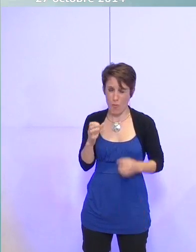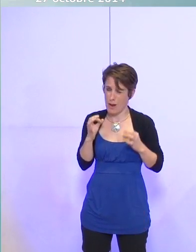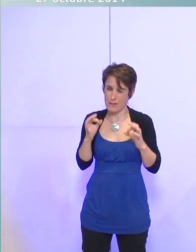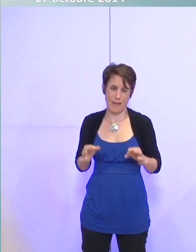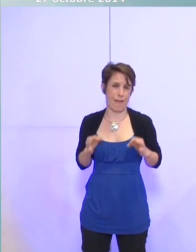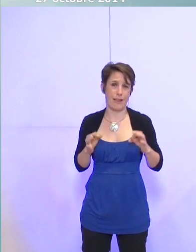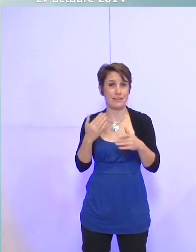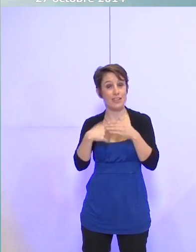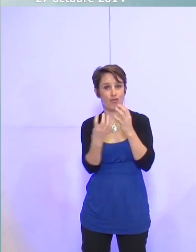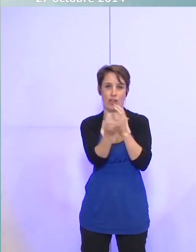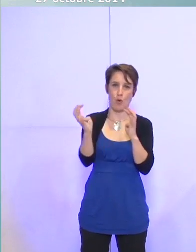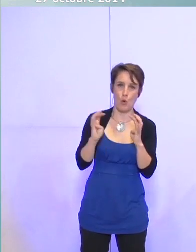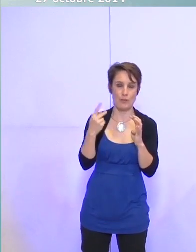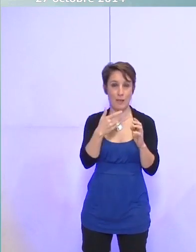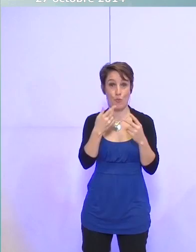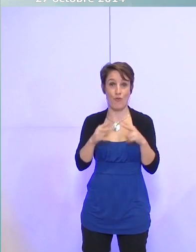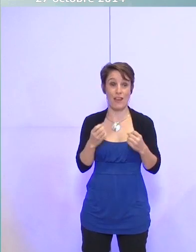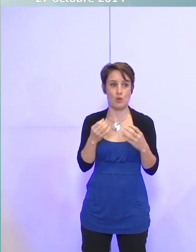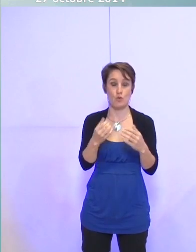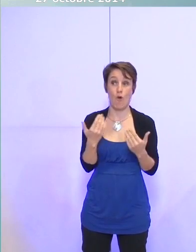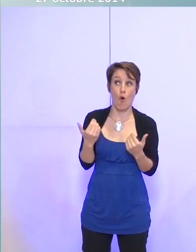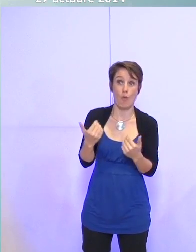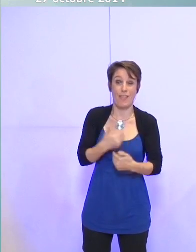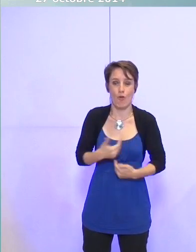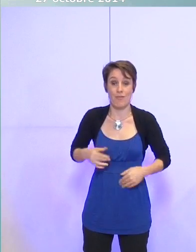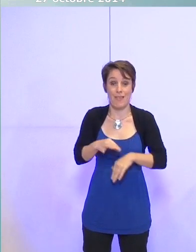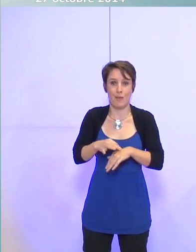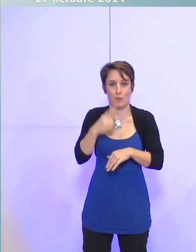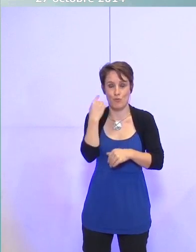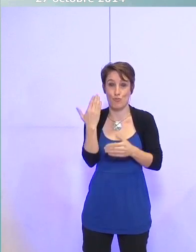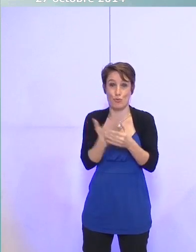effet les derniers moments pour déposer